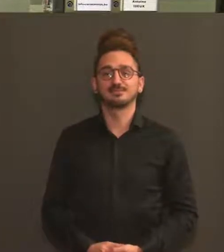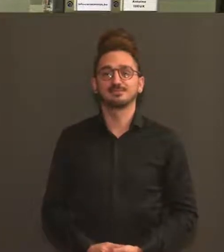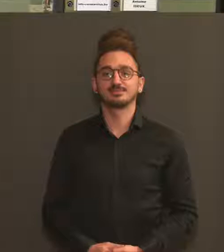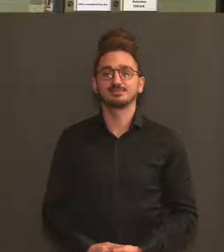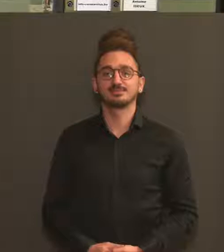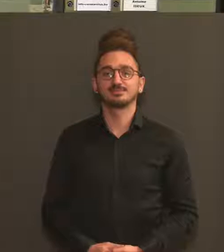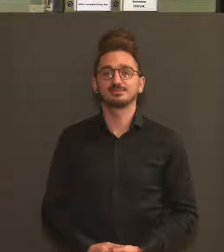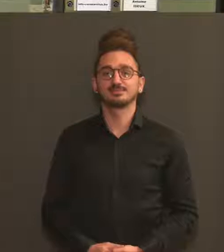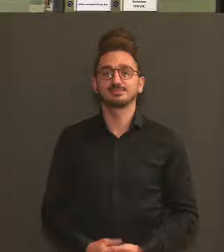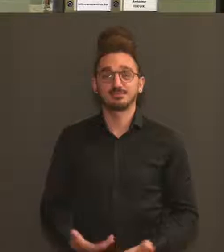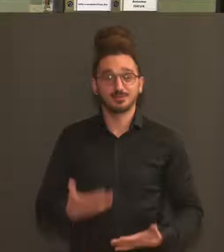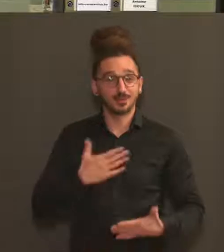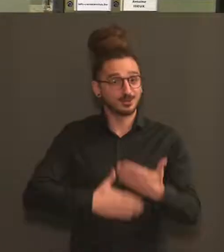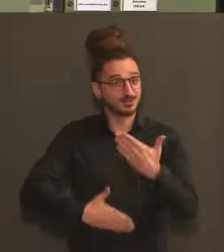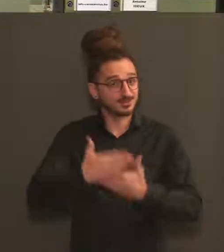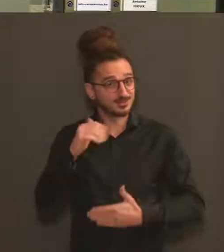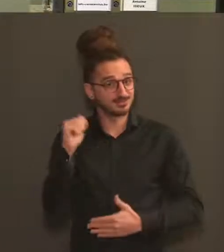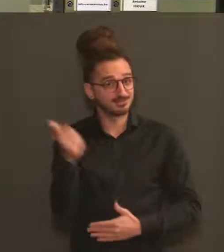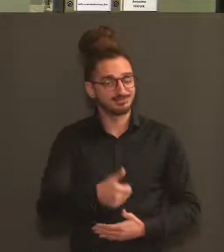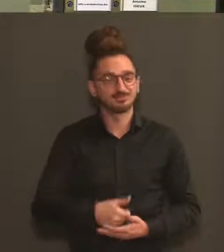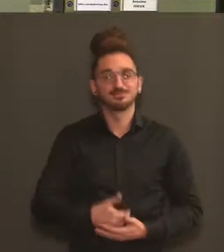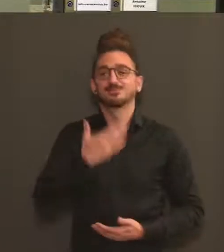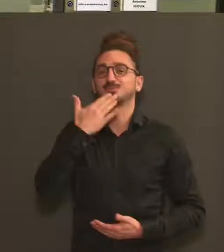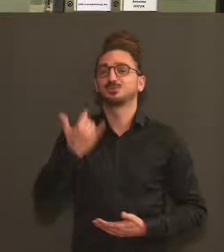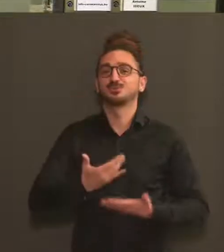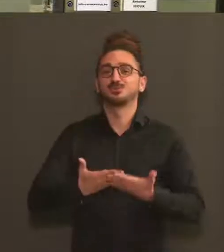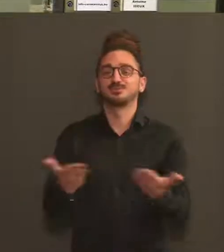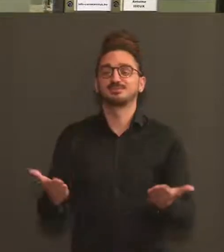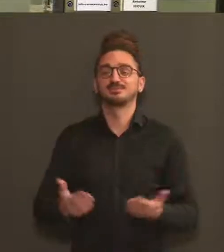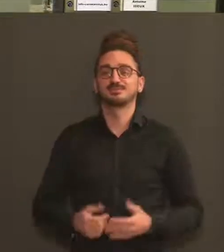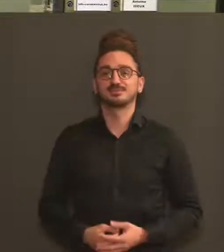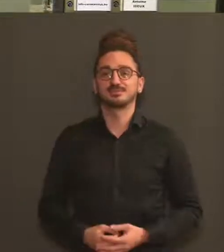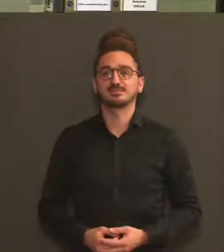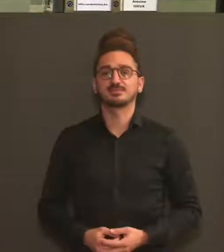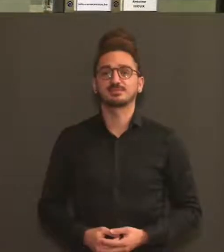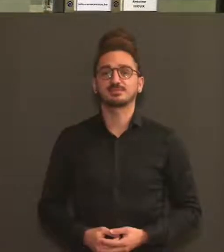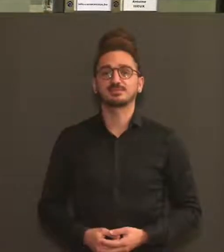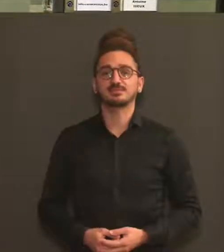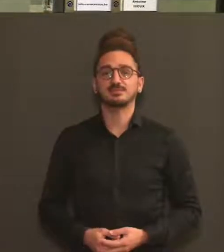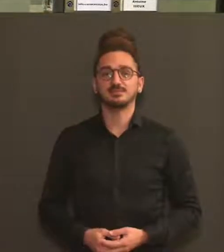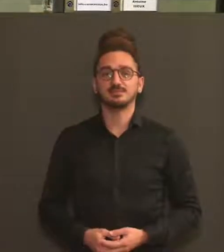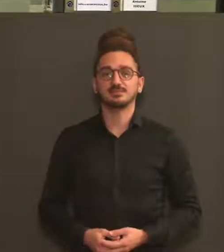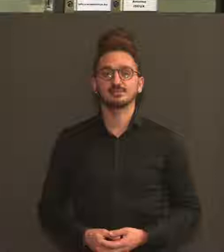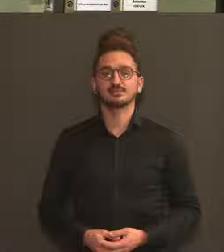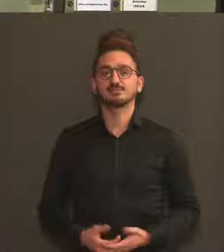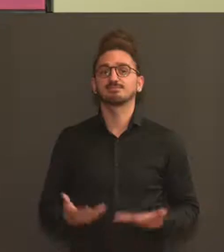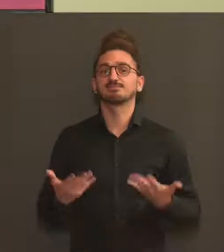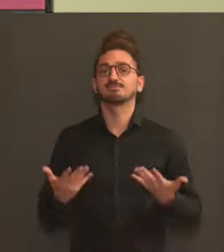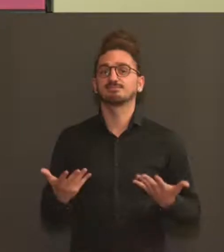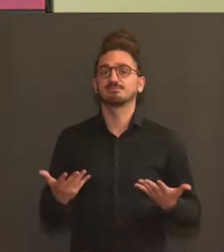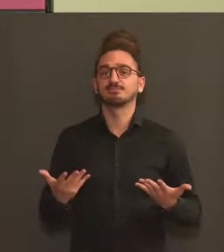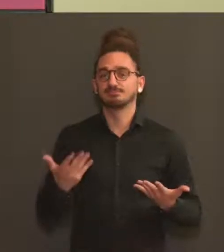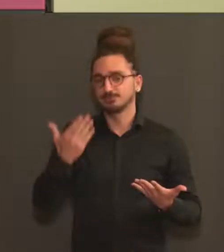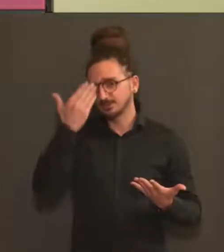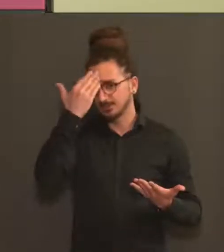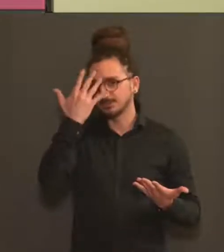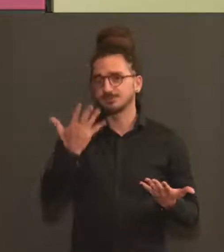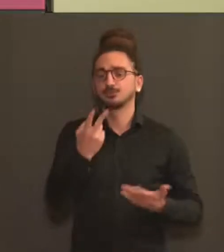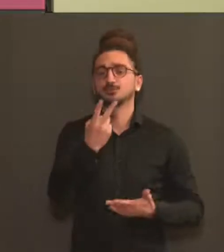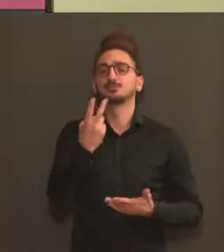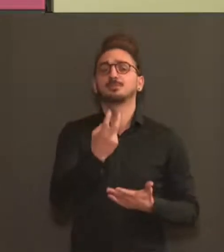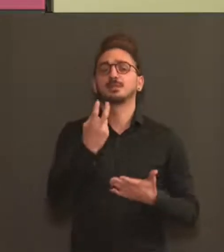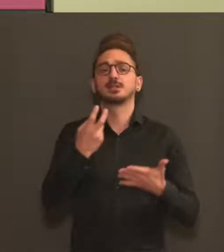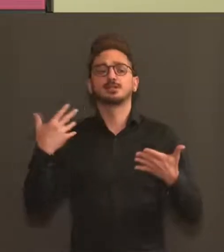Goedendag iedereen, bonjour à toutes, bonjour à tous. Alors nous avons connu une période de près de 2 semaines, effectivement, du baisse du taux